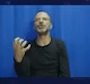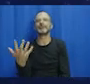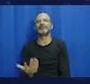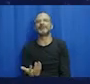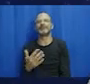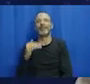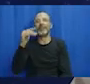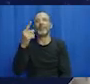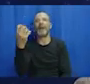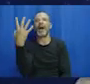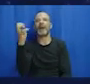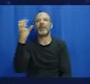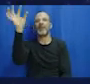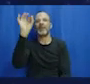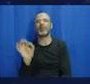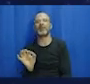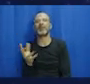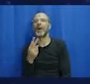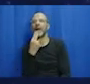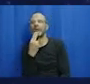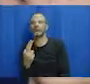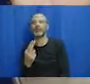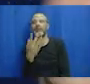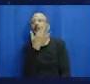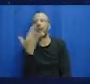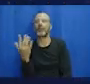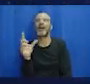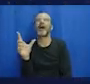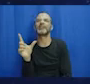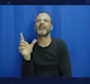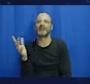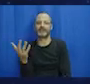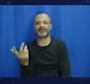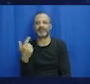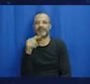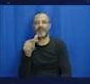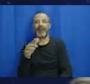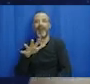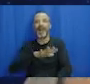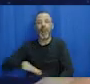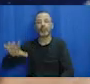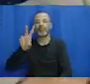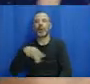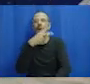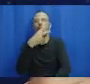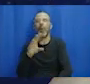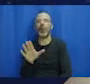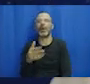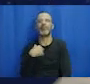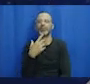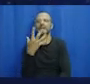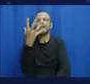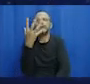60 يعني ارتفاع 140%. اذا كانت النتائج واضحه وحقيقيه. الان باعتبار انه مجتمعنا لا يستطيع، ما بديش